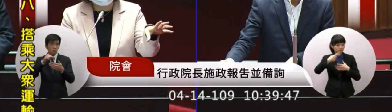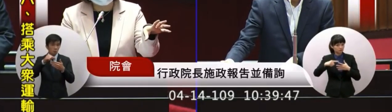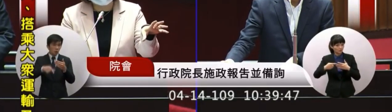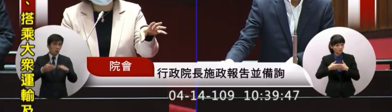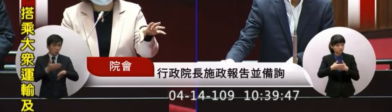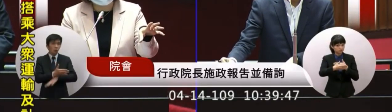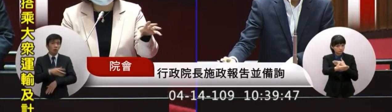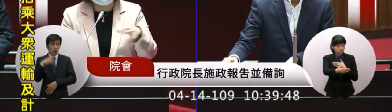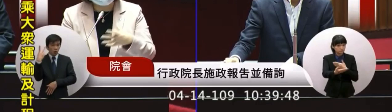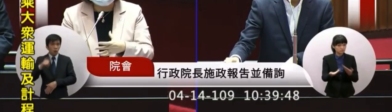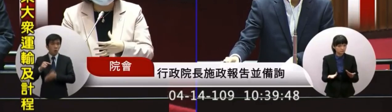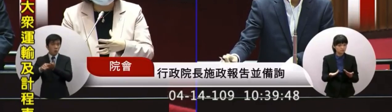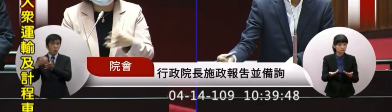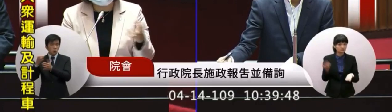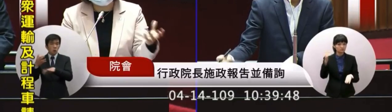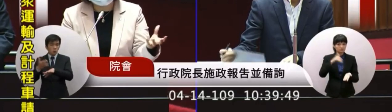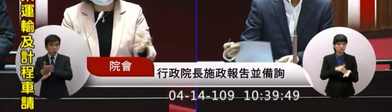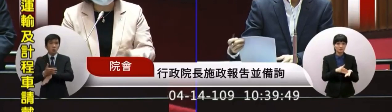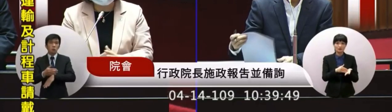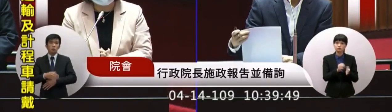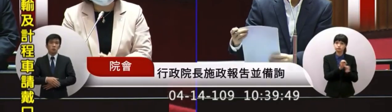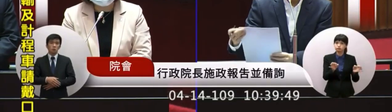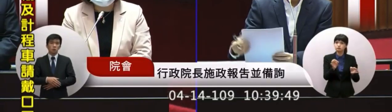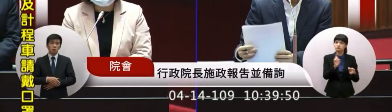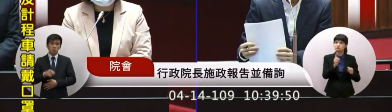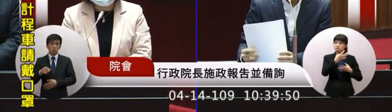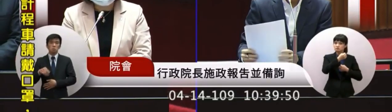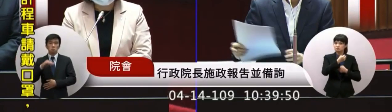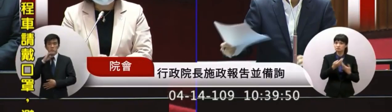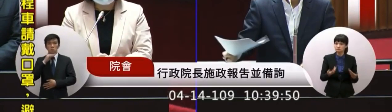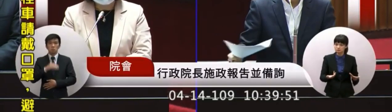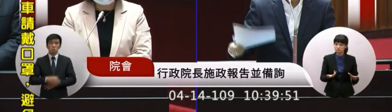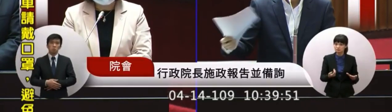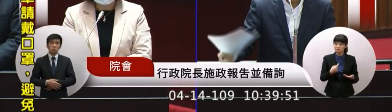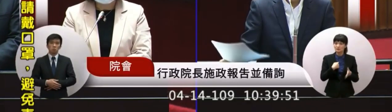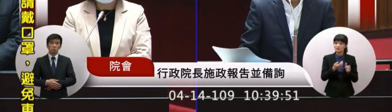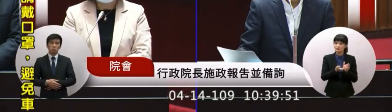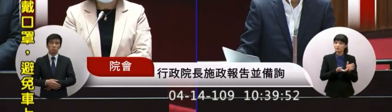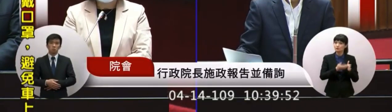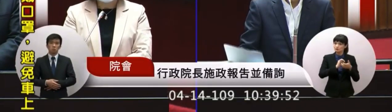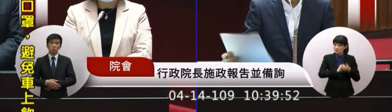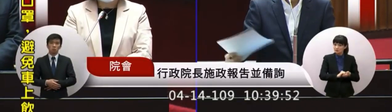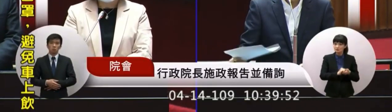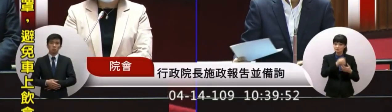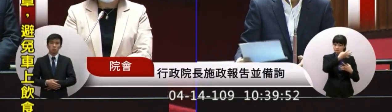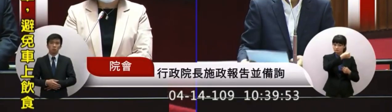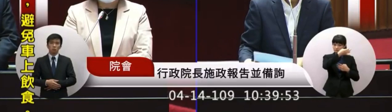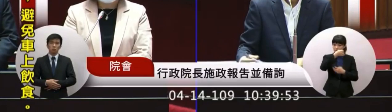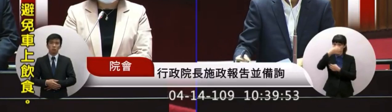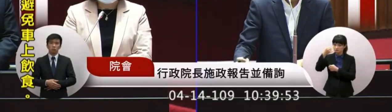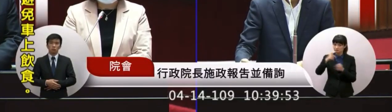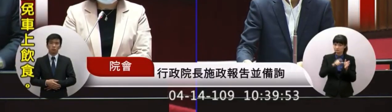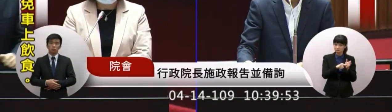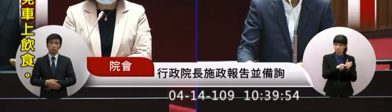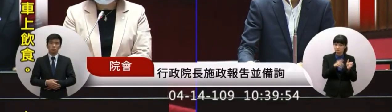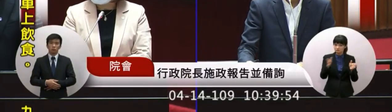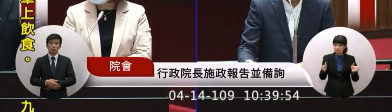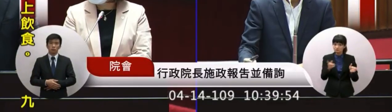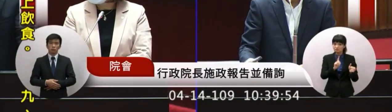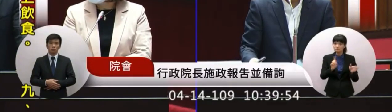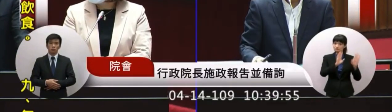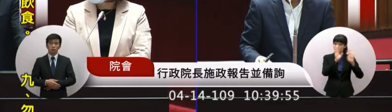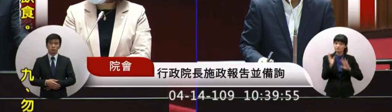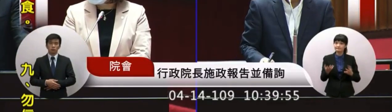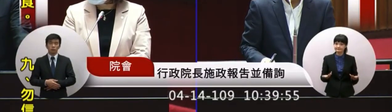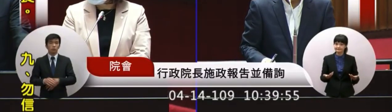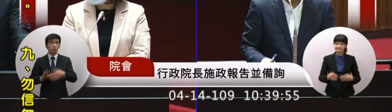例过 还要预算，还要预算要通过。 那所以我们预计提成是什么时候？我们期待的提成。 这样，委